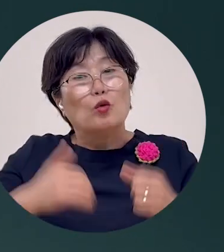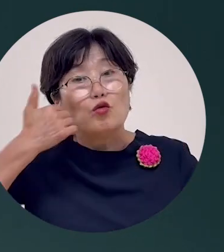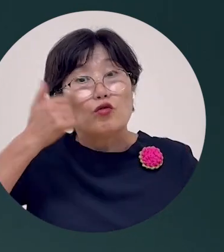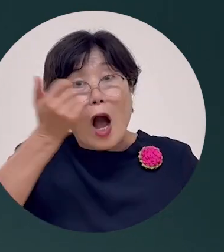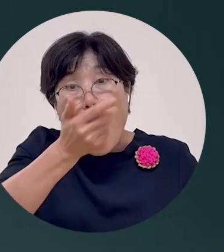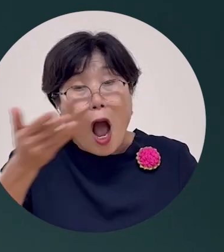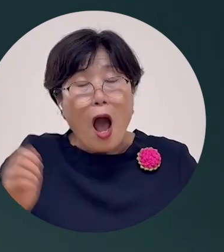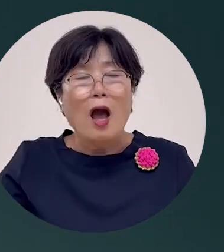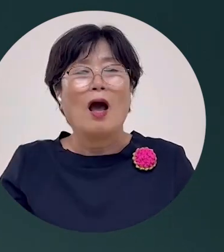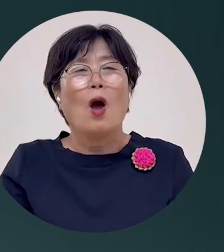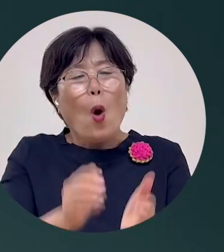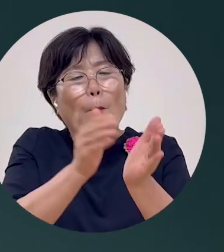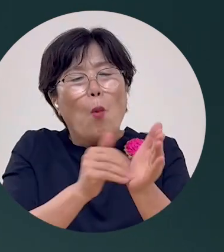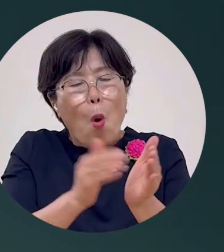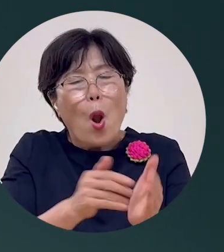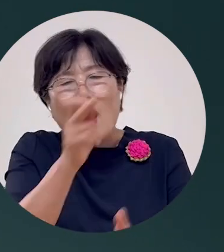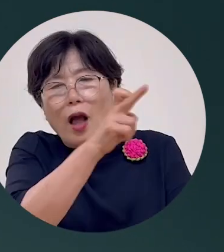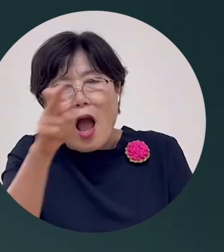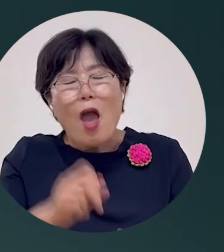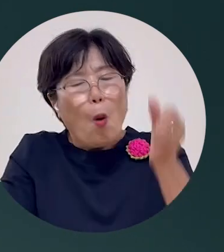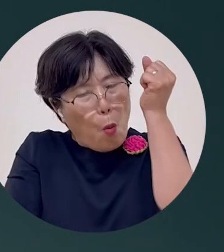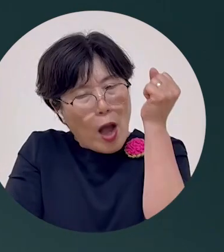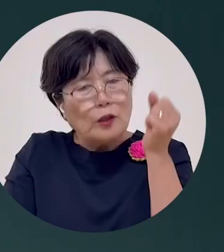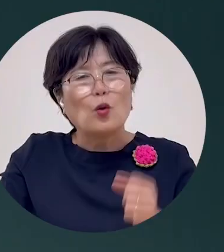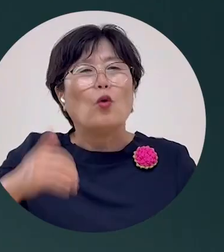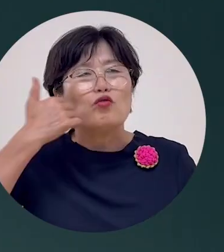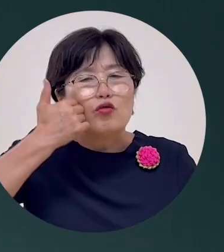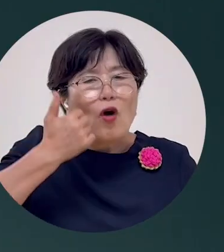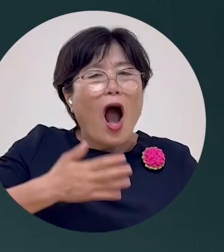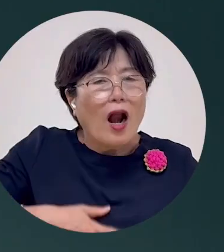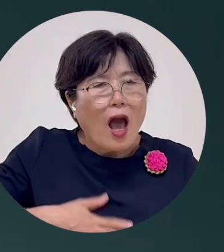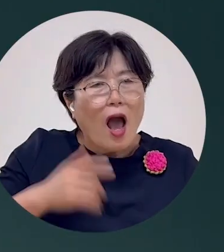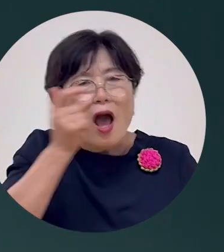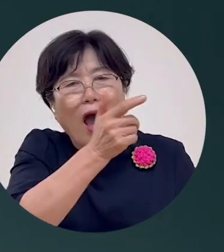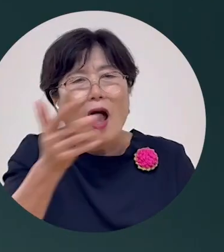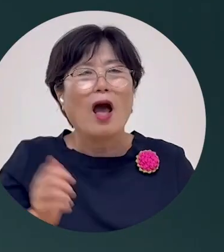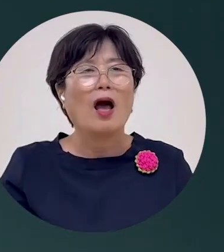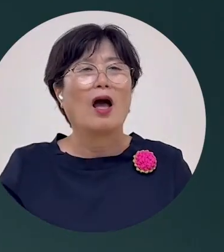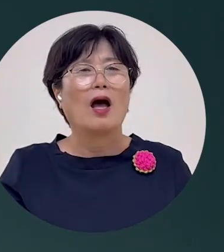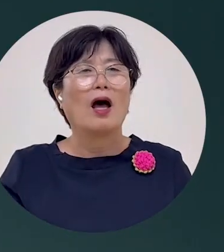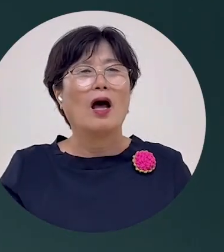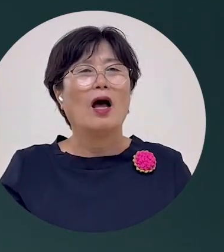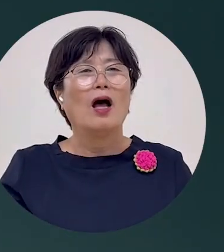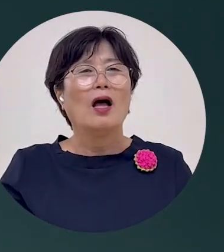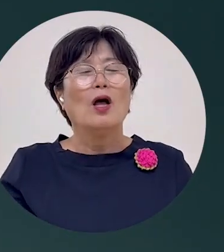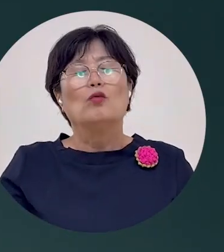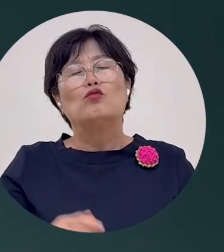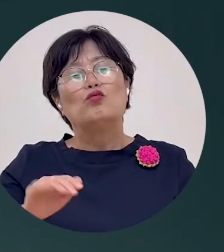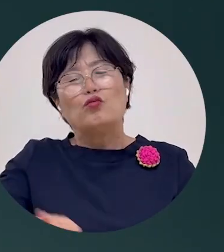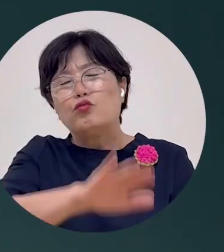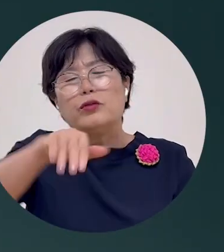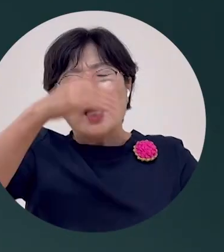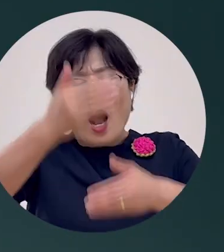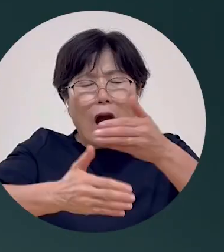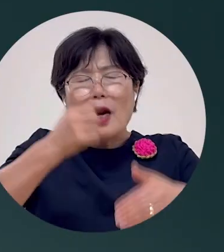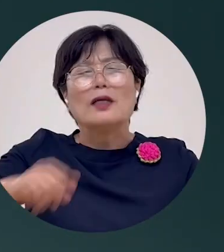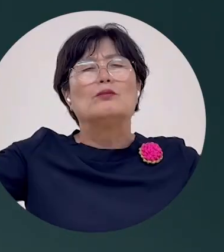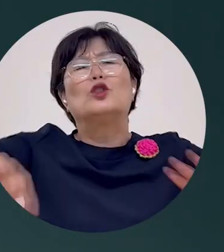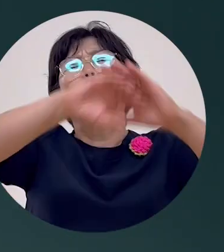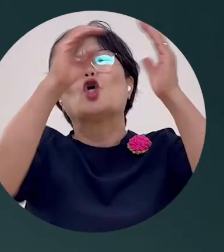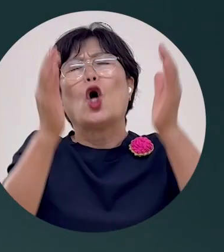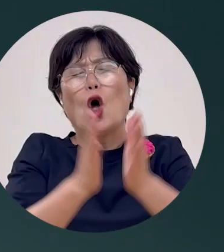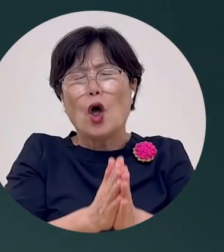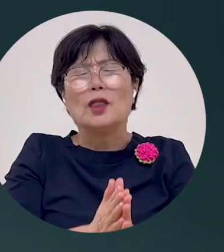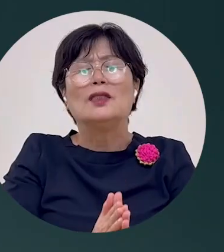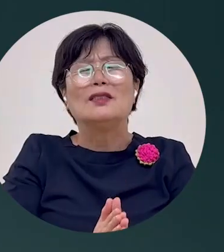우리 하나님은 전지전능하셔서 모든 것을 다 보고 계시고 모든 것을 다 알고